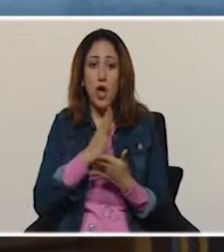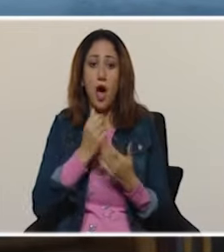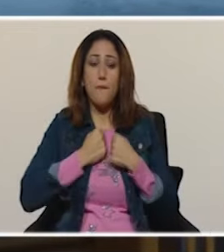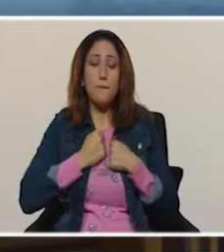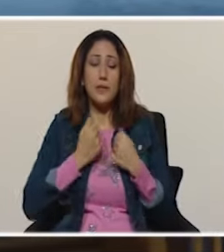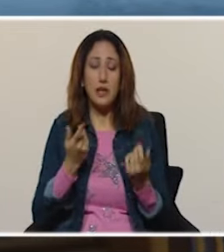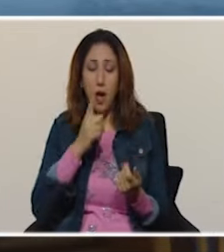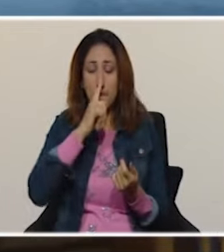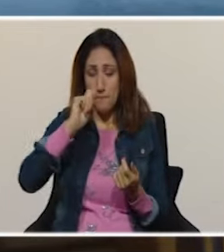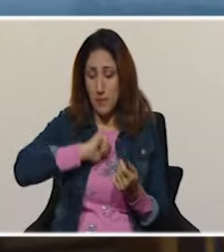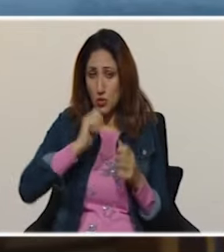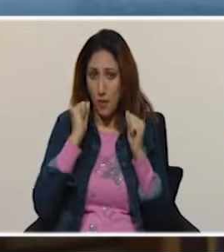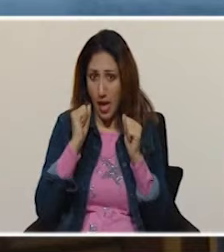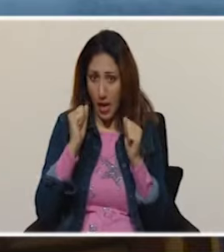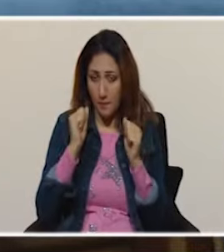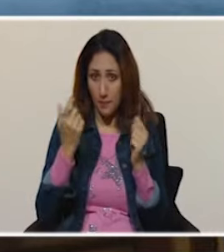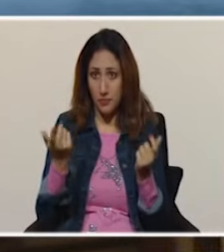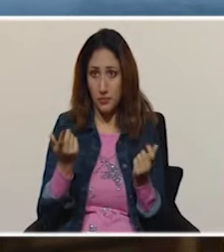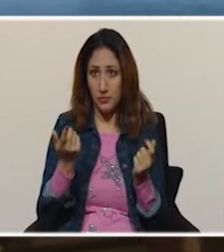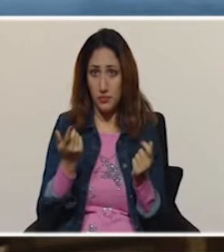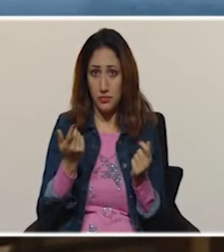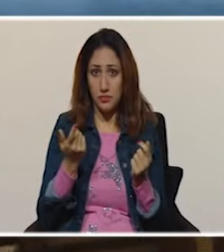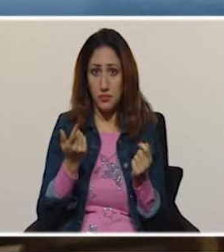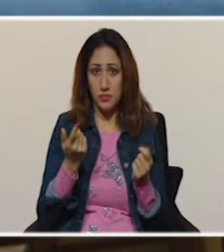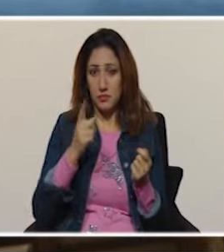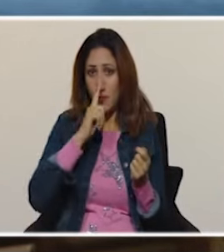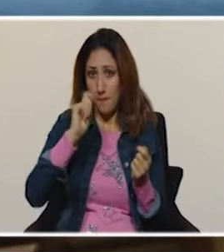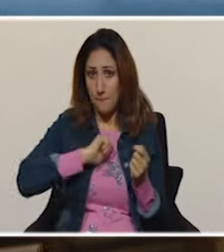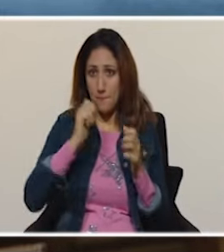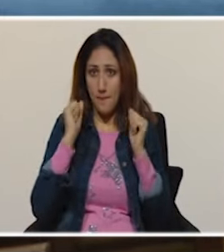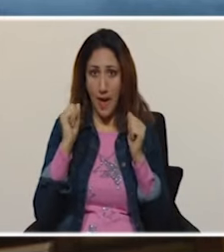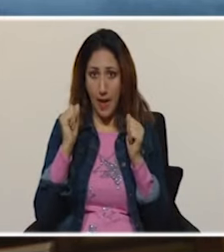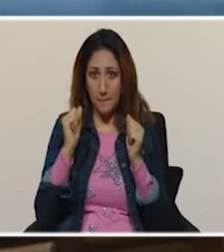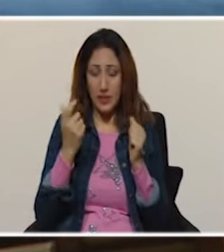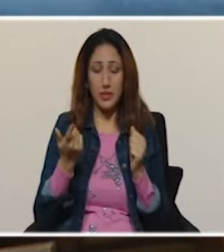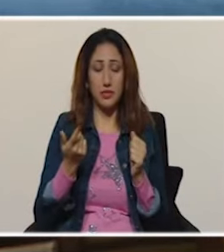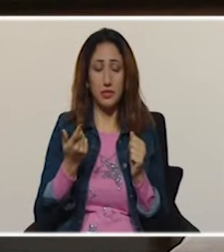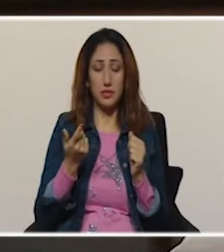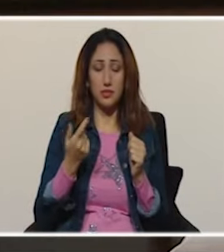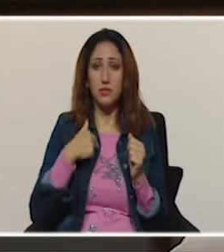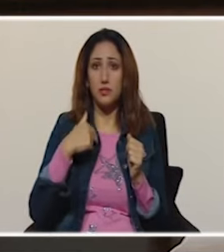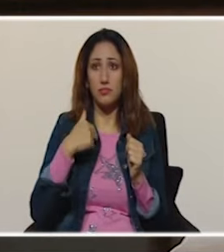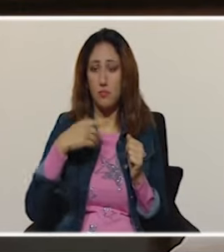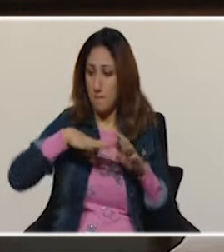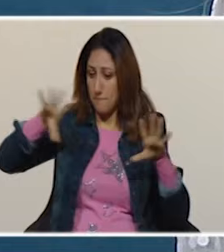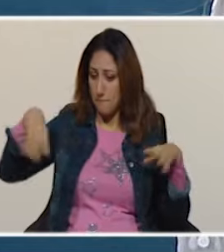بتكون مظلوم والضرر او الشر مش بس اجى عليك، اجى على مجموعة من حواليك. فبس انه